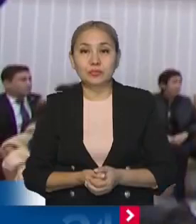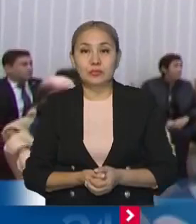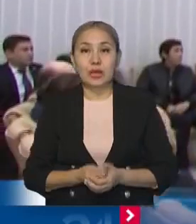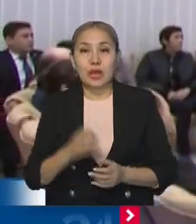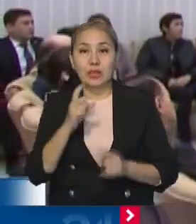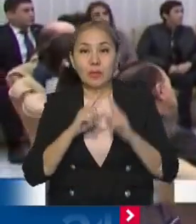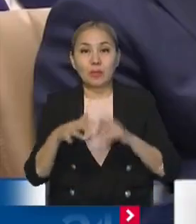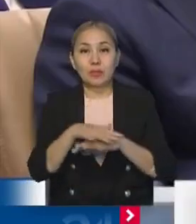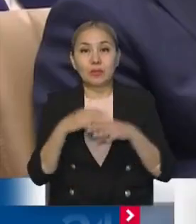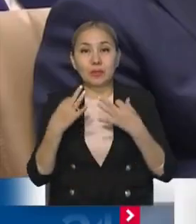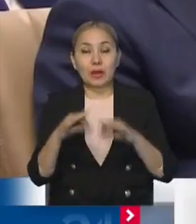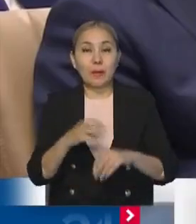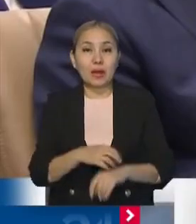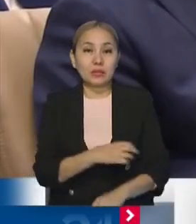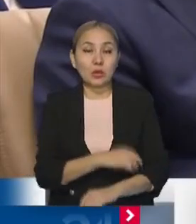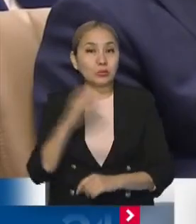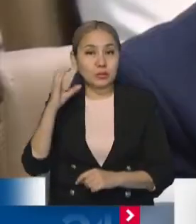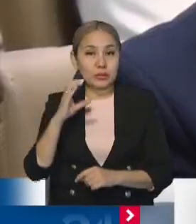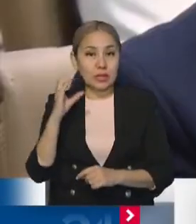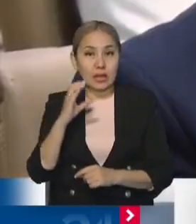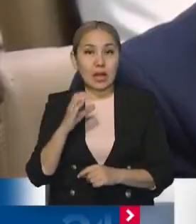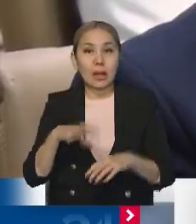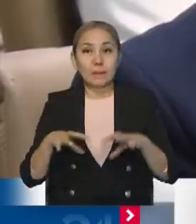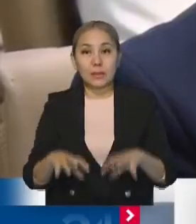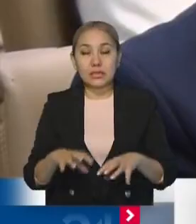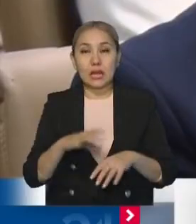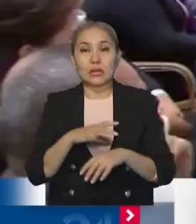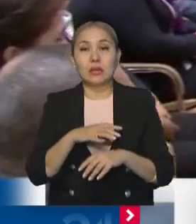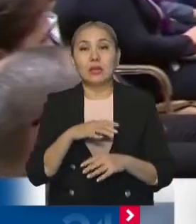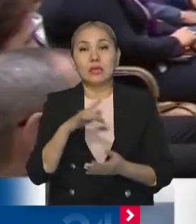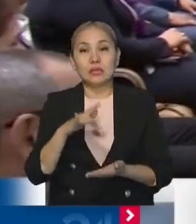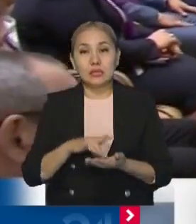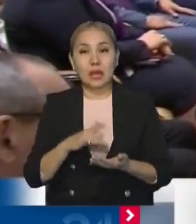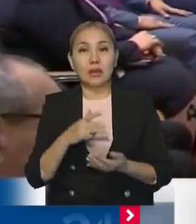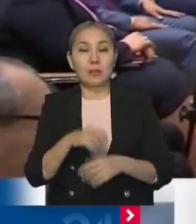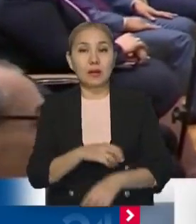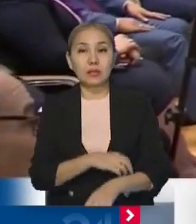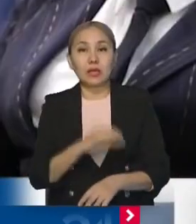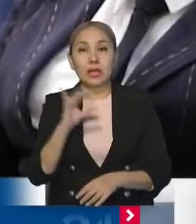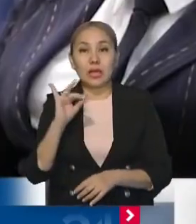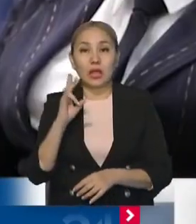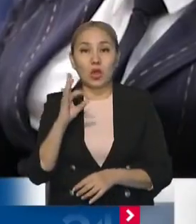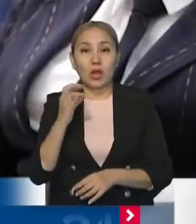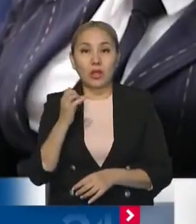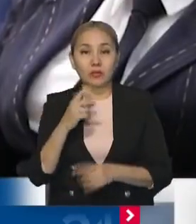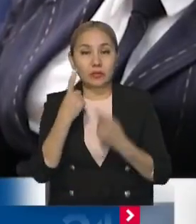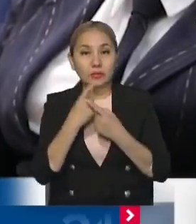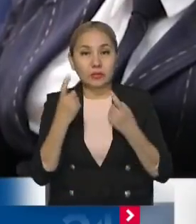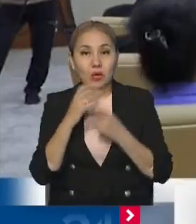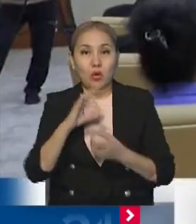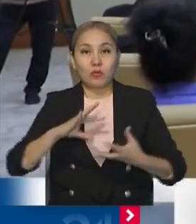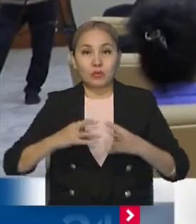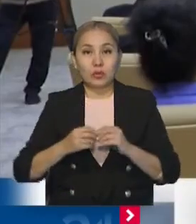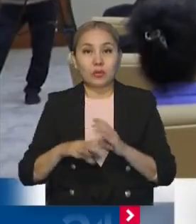На брифинге Народно-демократической партии Узбекистана председатель Центрального совета партии Улугбек Инаятов проинформировал собравшихся об итогах выборов.